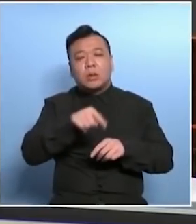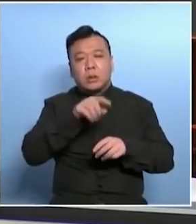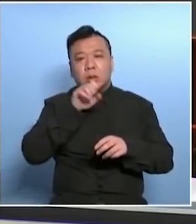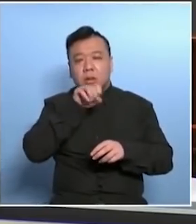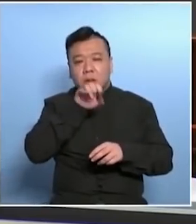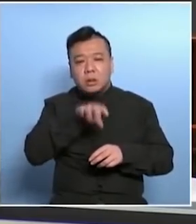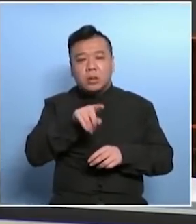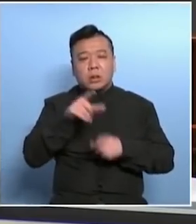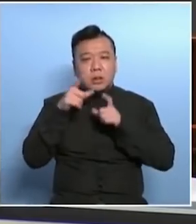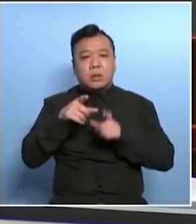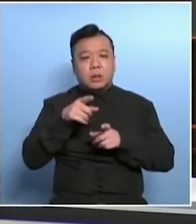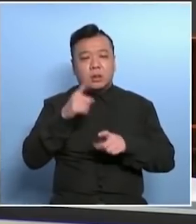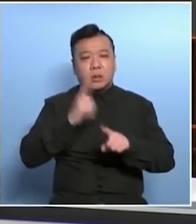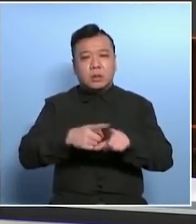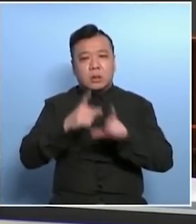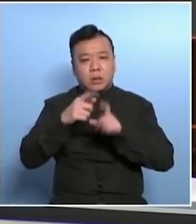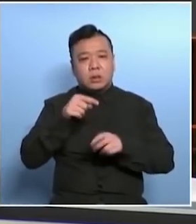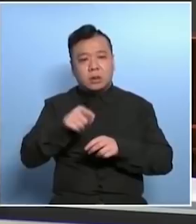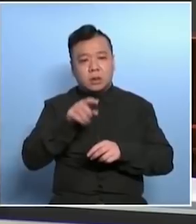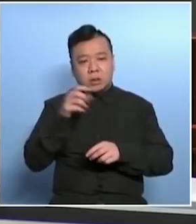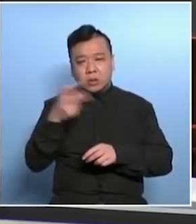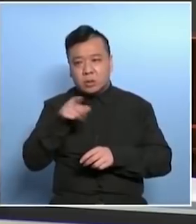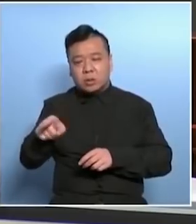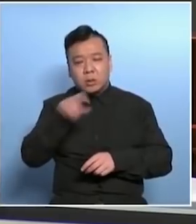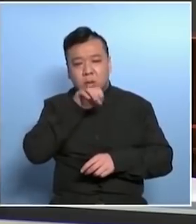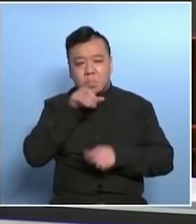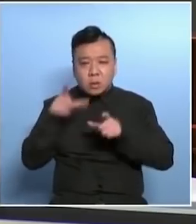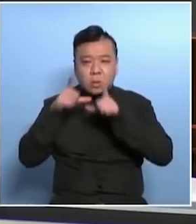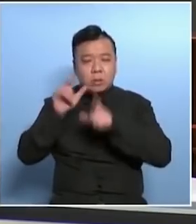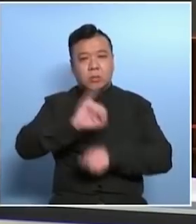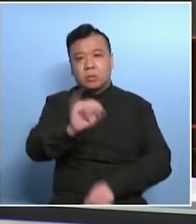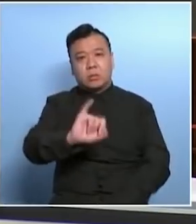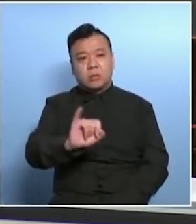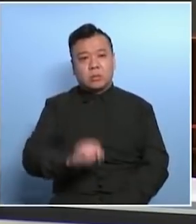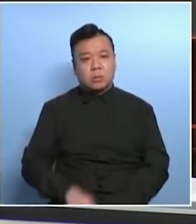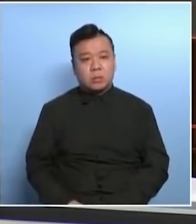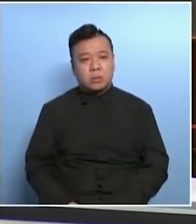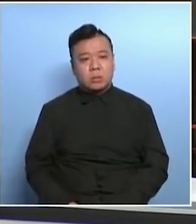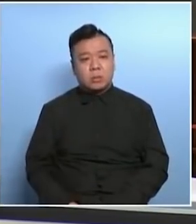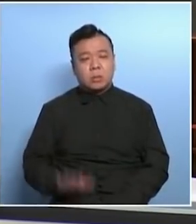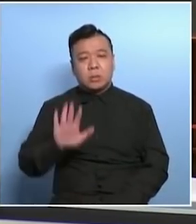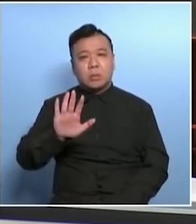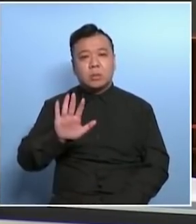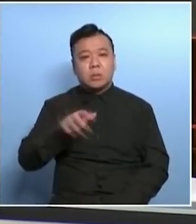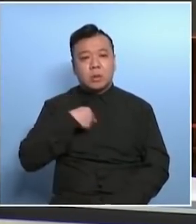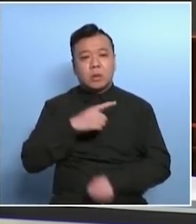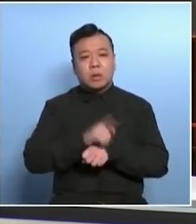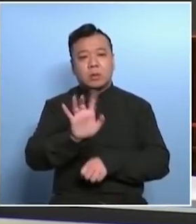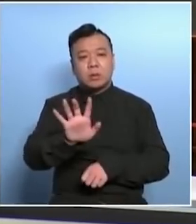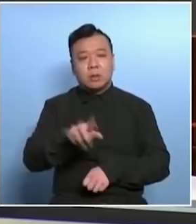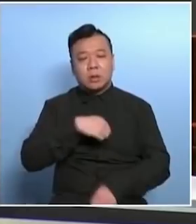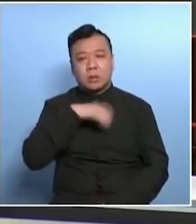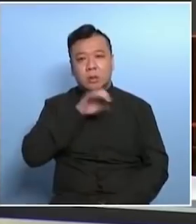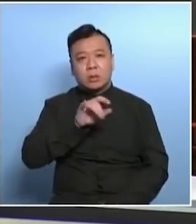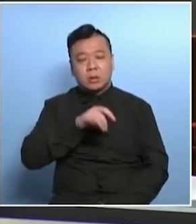説話咧，佢又去回應咧，我覺得根本上咧就唔應該俾佢咁樣咧去回應嘅嚇。嗱，主席，我唔會用一分鐘，我費事